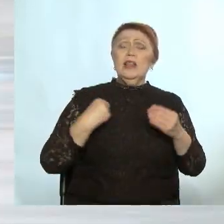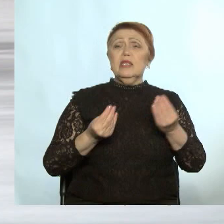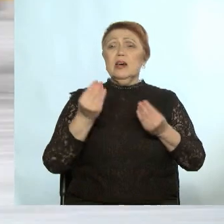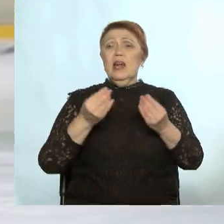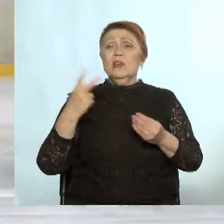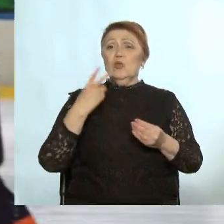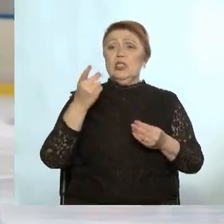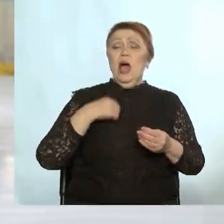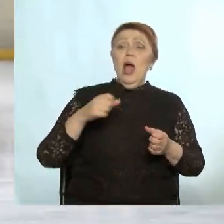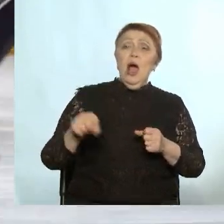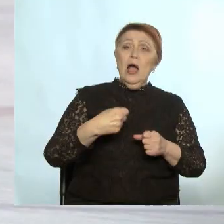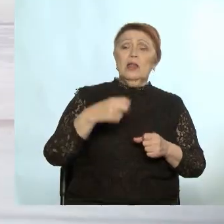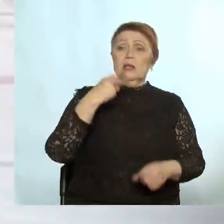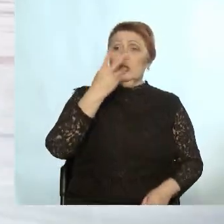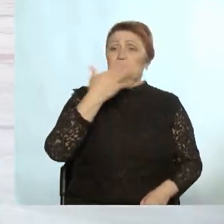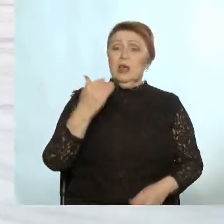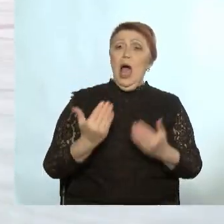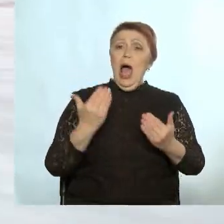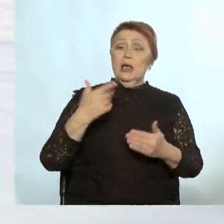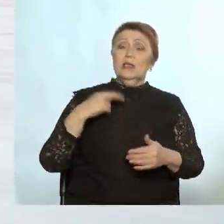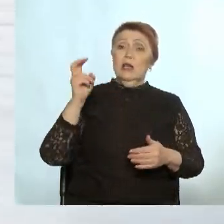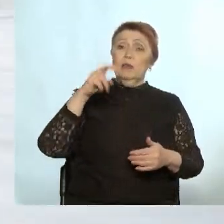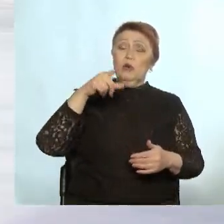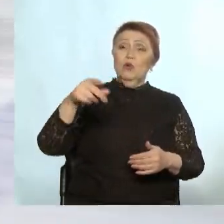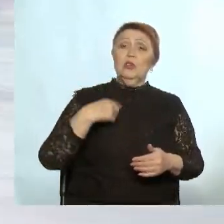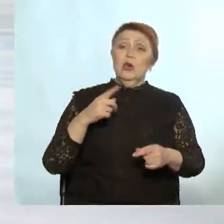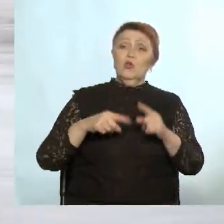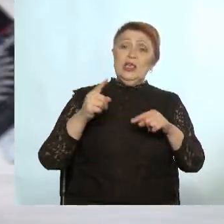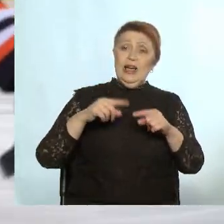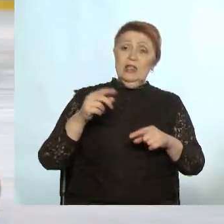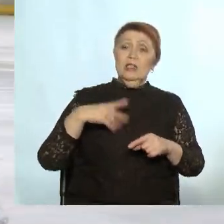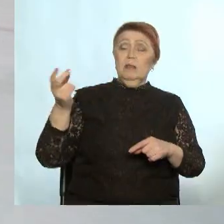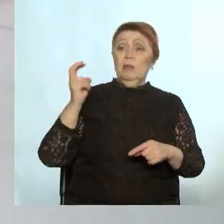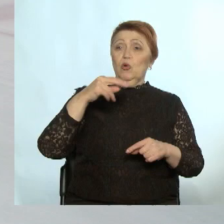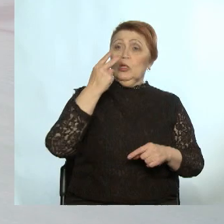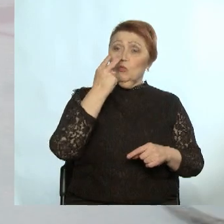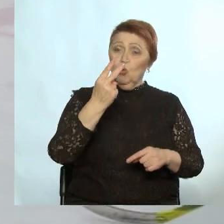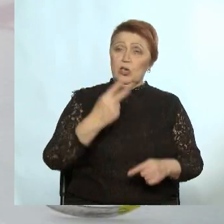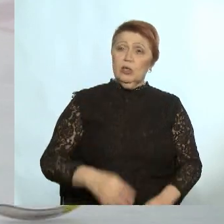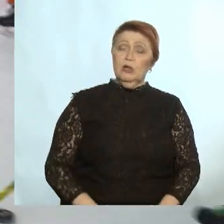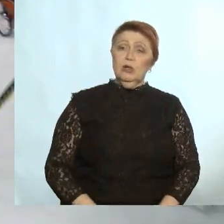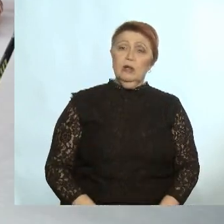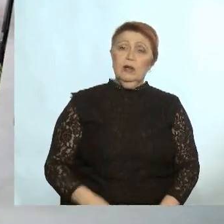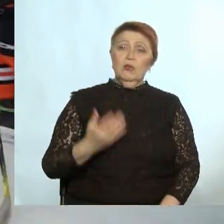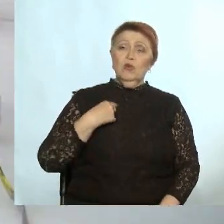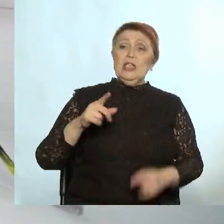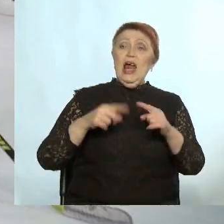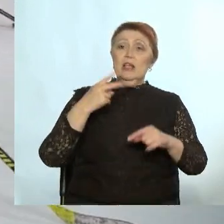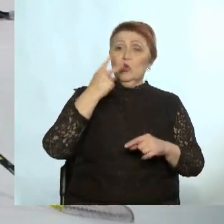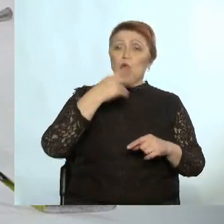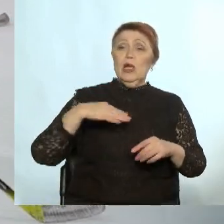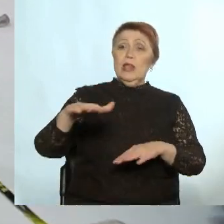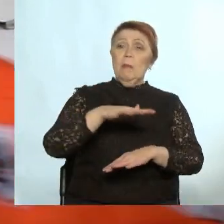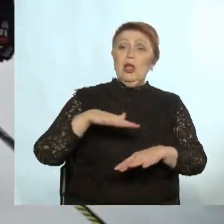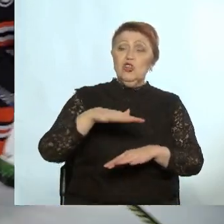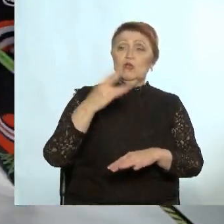хоккей не смотрят. А когда они идут с родителем один на один, там, то порядку больше. И они более внимательнее смотрят на площадку. Что говорим?